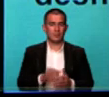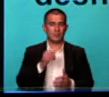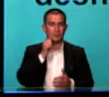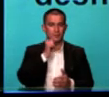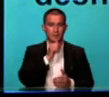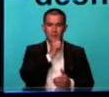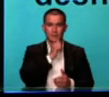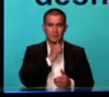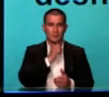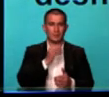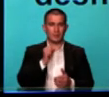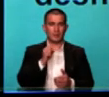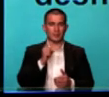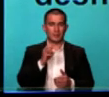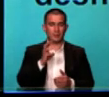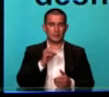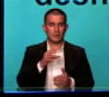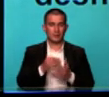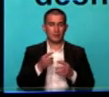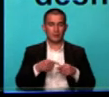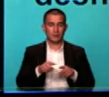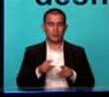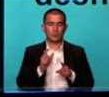secret, azamat so'zlarini